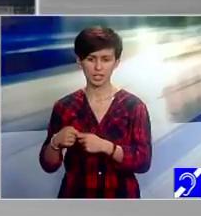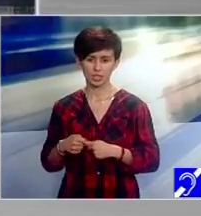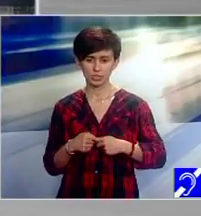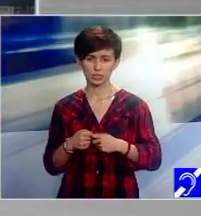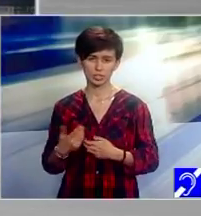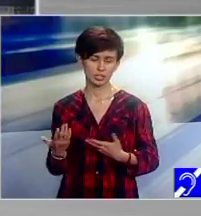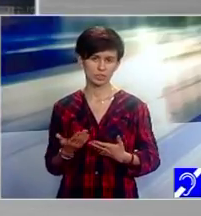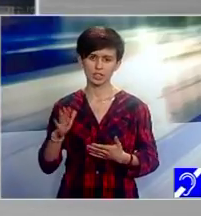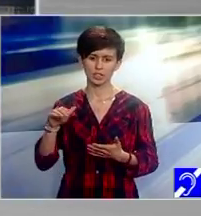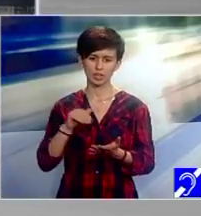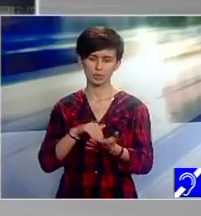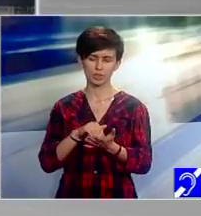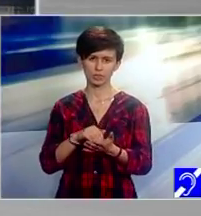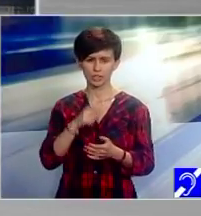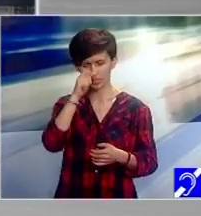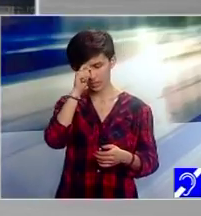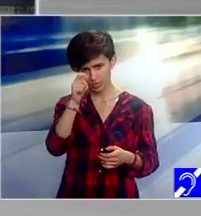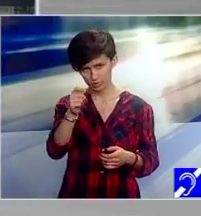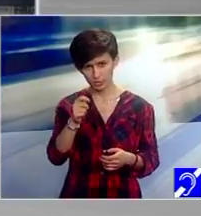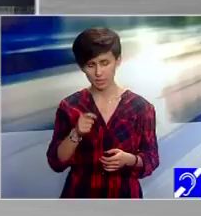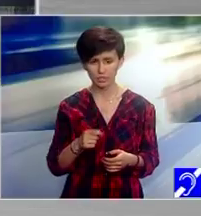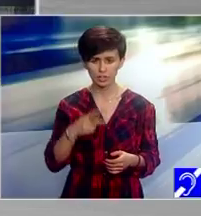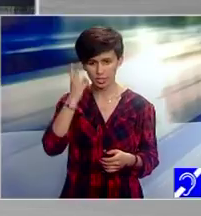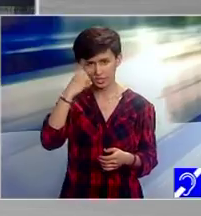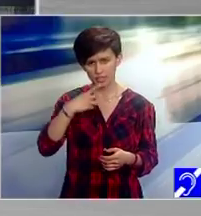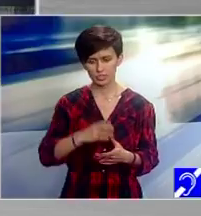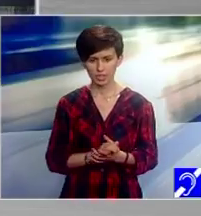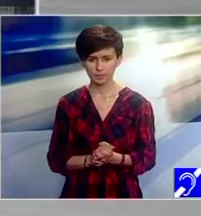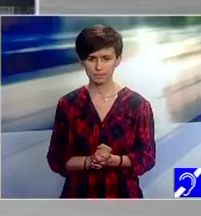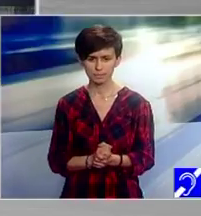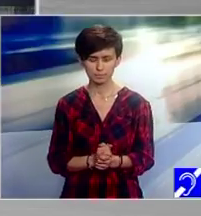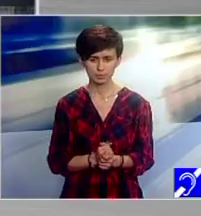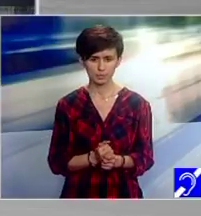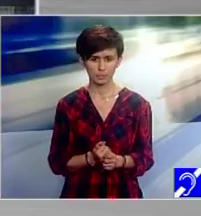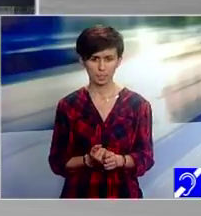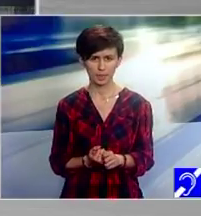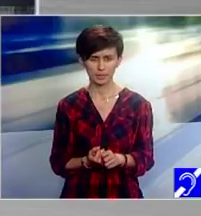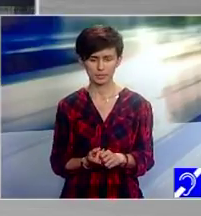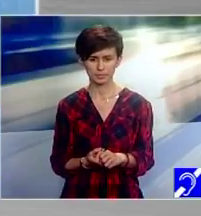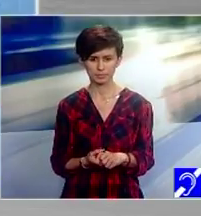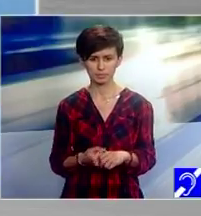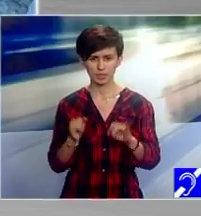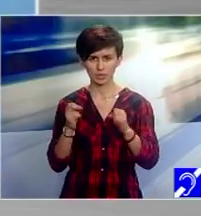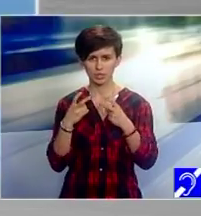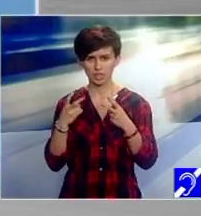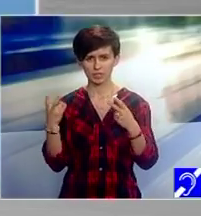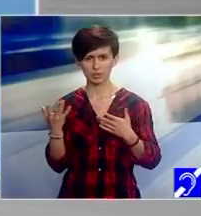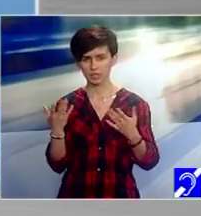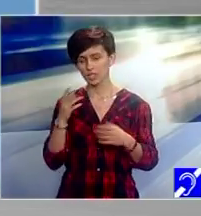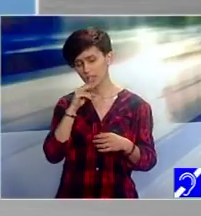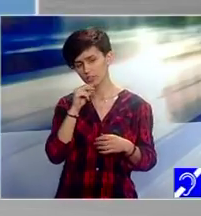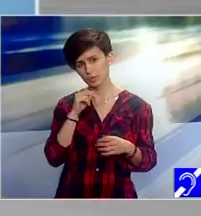de respect și înțelegere. Adică un eveniment care vorbește